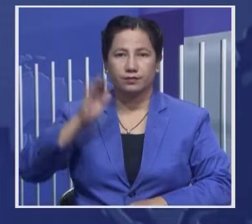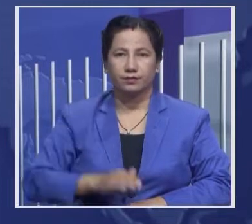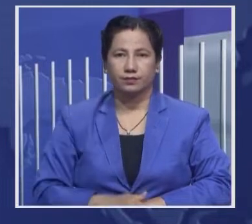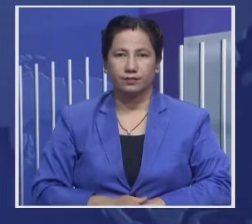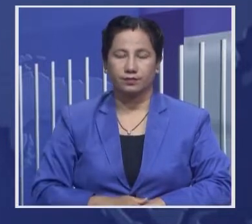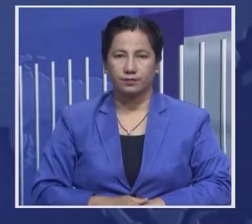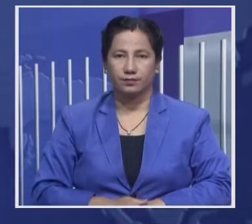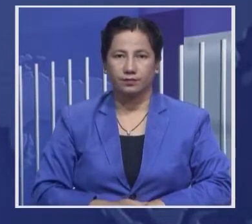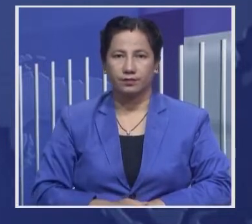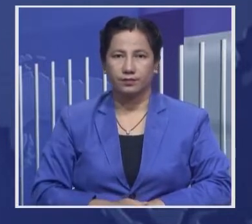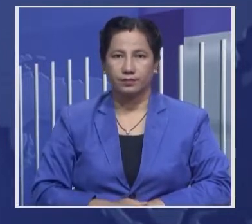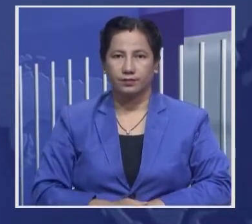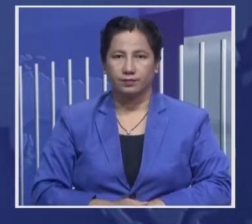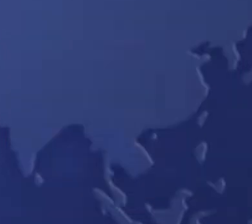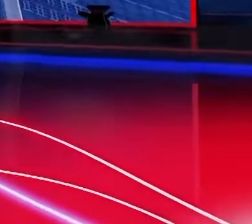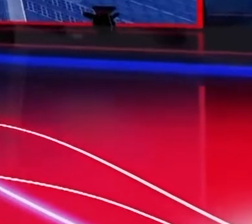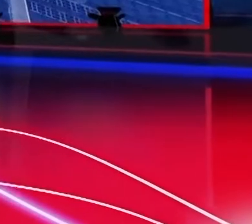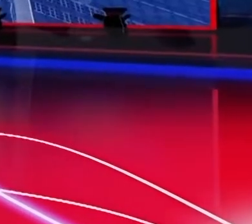समाचार।